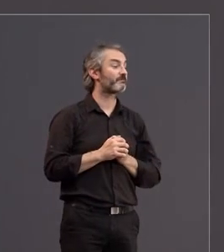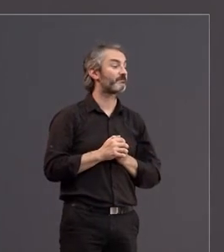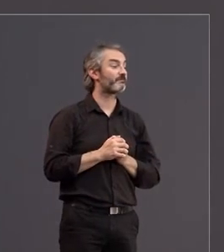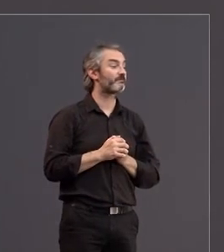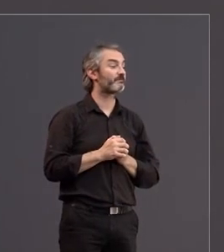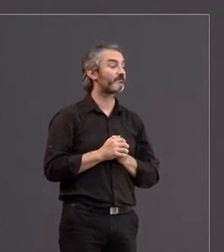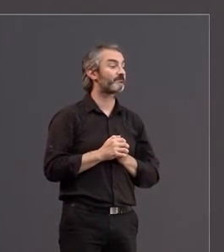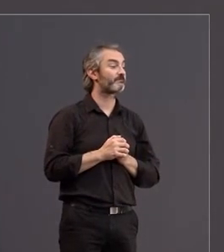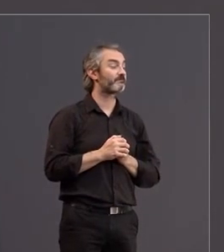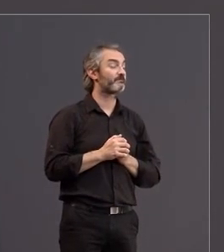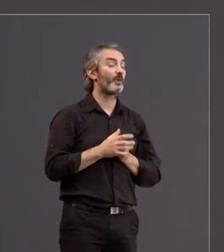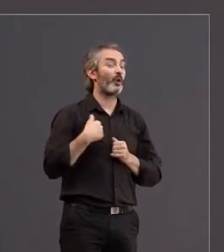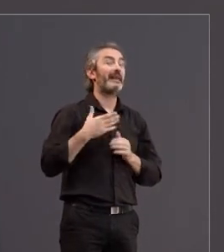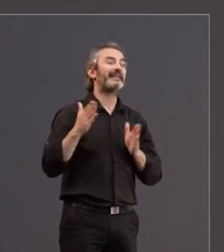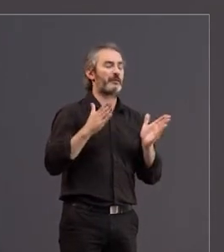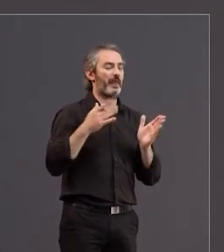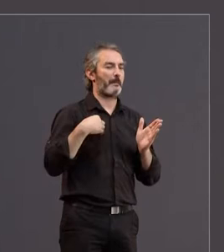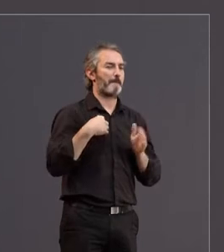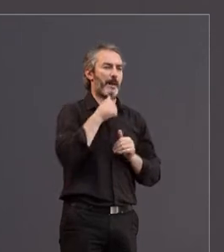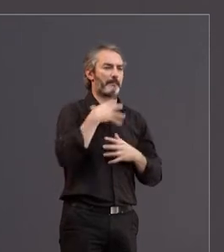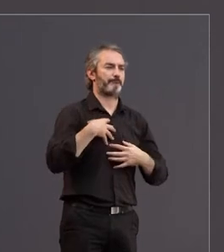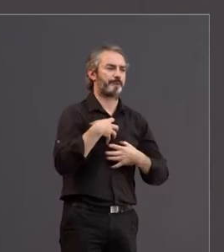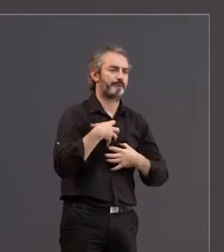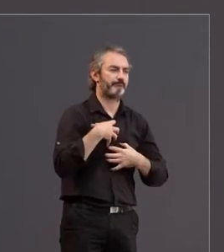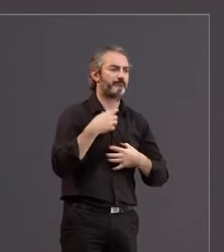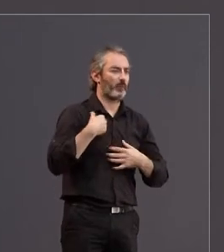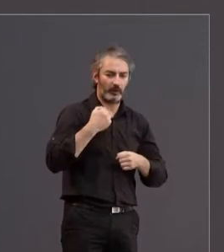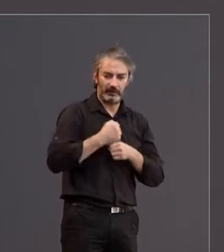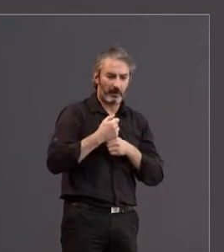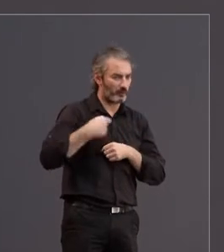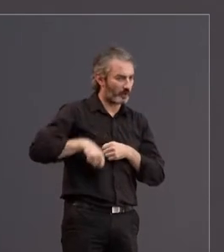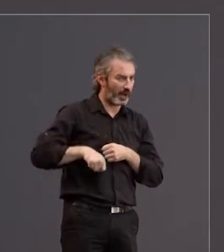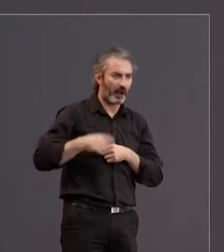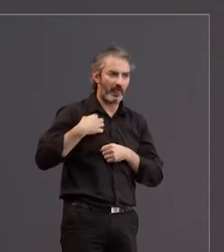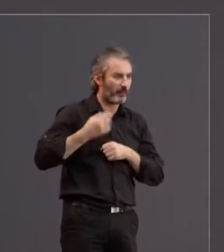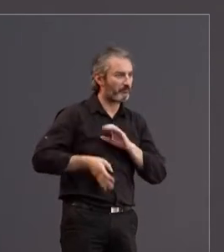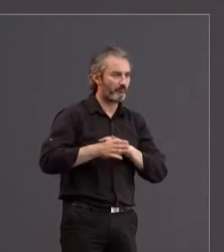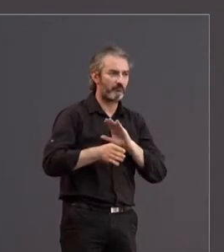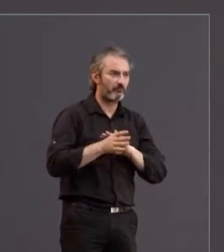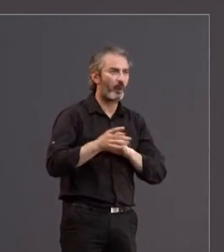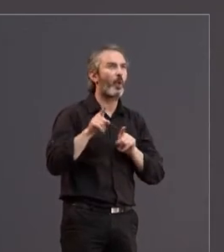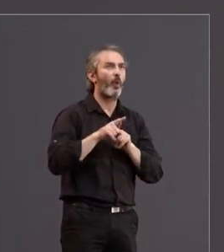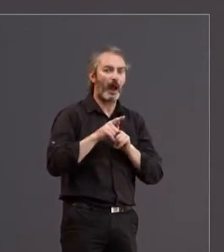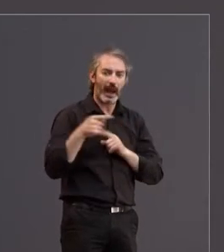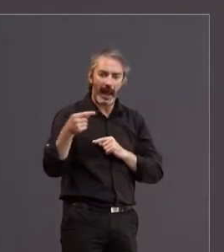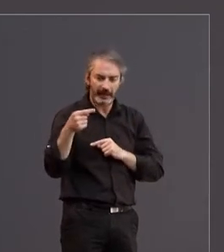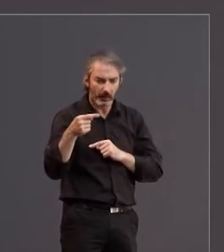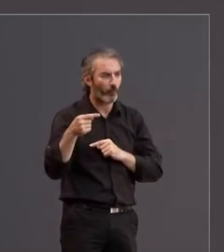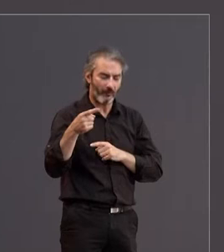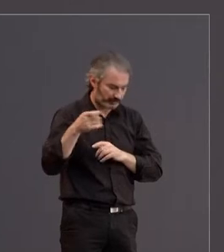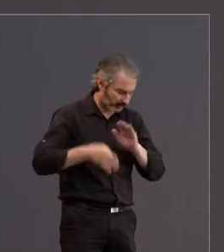molt malament durant un temps, però em vaig adonar que això havia de seguir, és a dir, la vostra carrera professional no es pot cimentar només amb els mals moments, sinó que hem de seguir